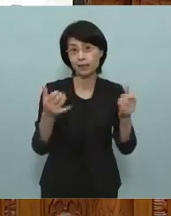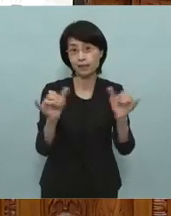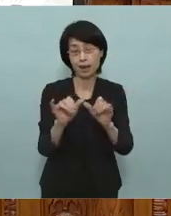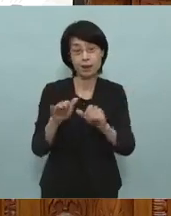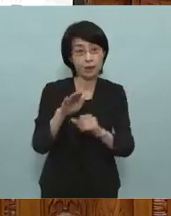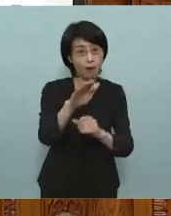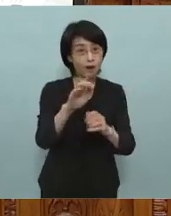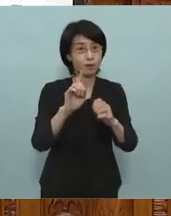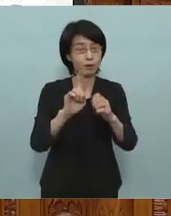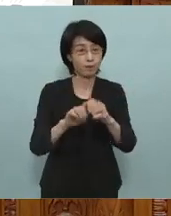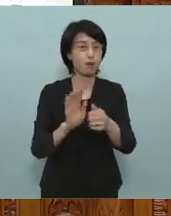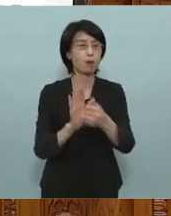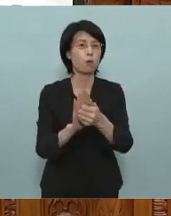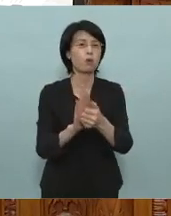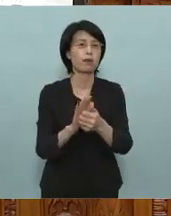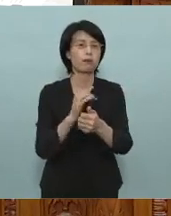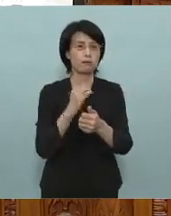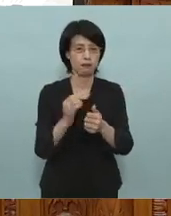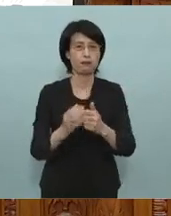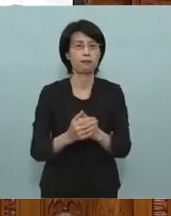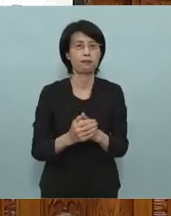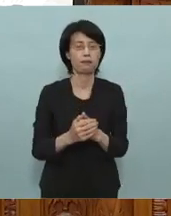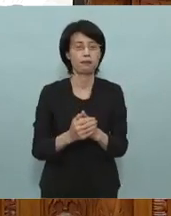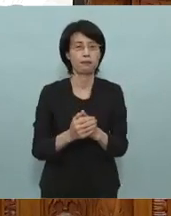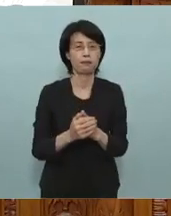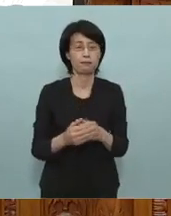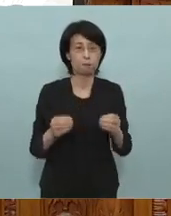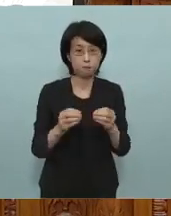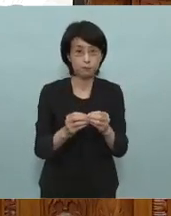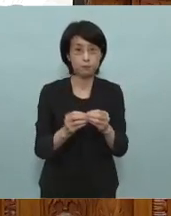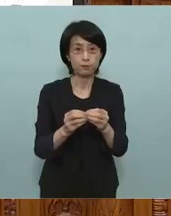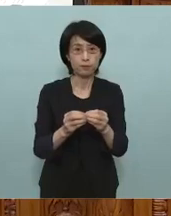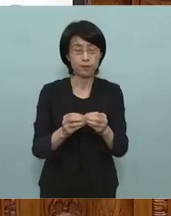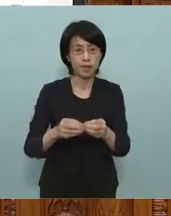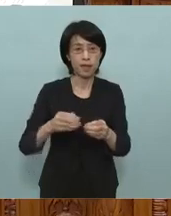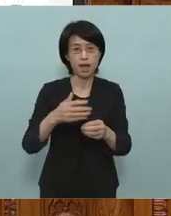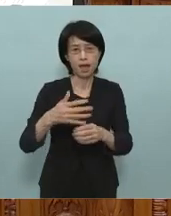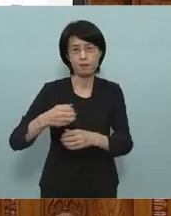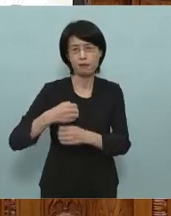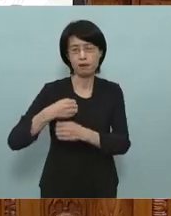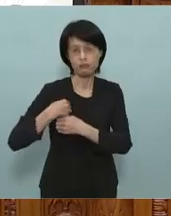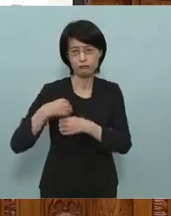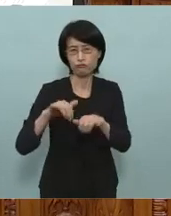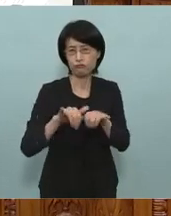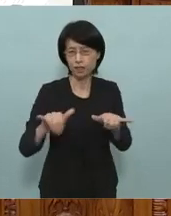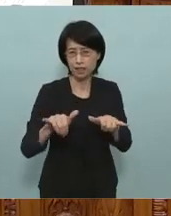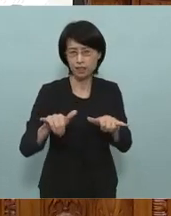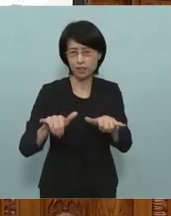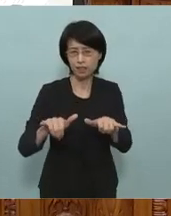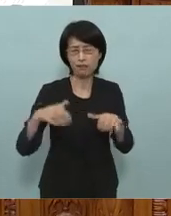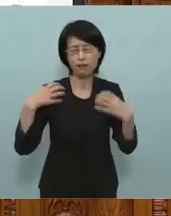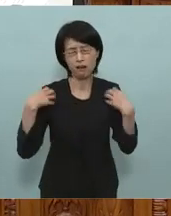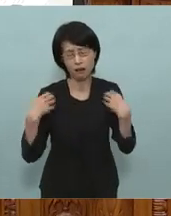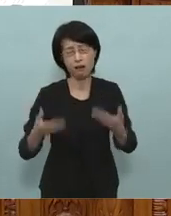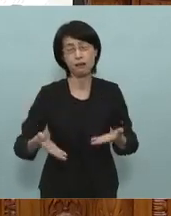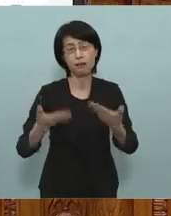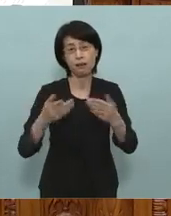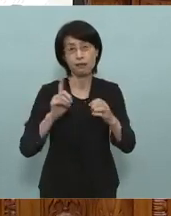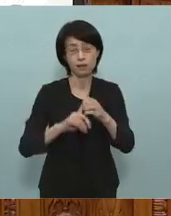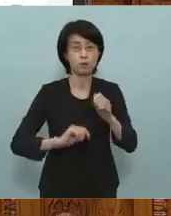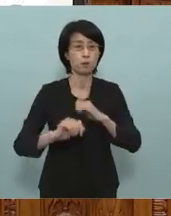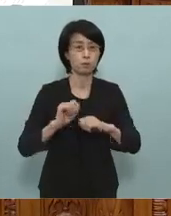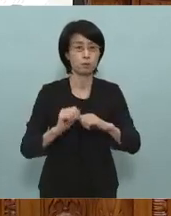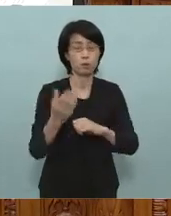に貢献していきます同時に基地負担軽減にも引き続き取り組みます